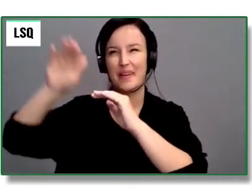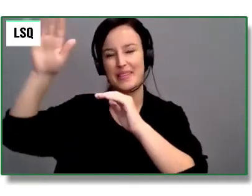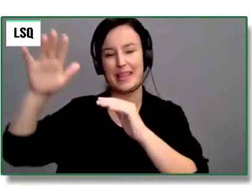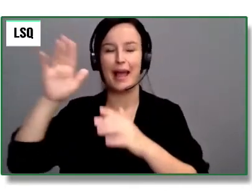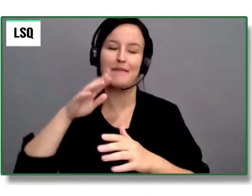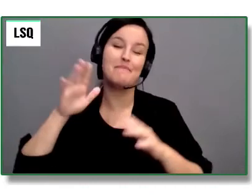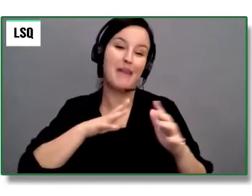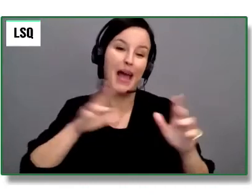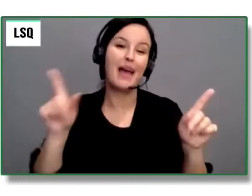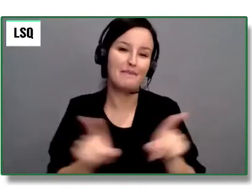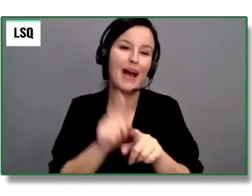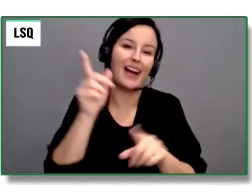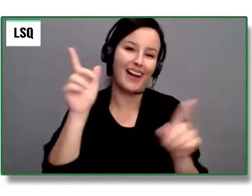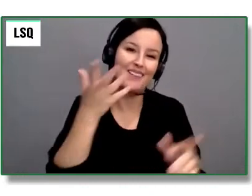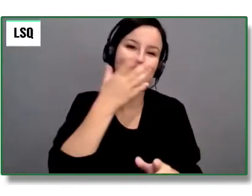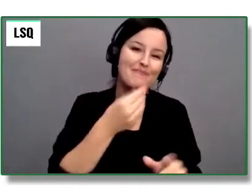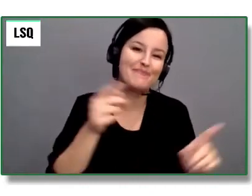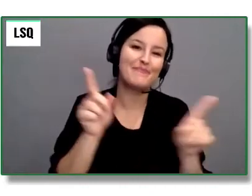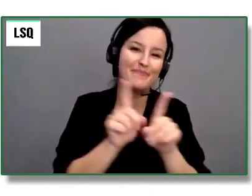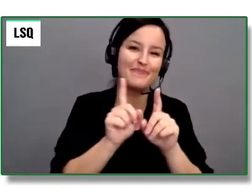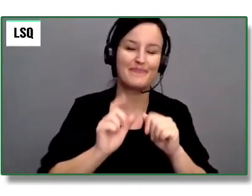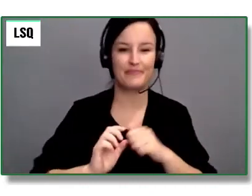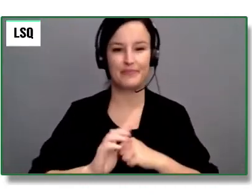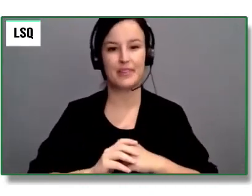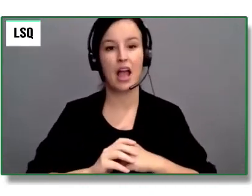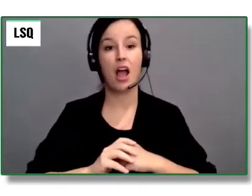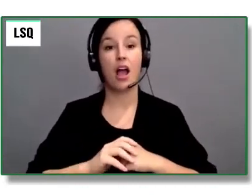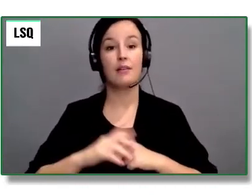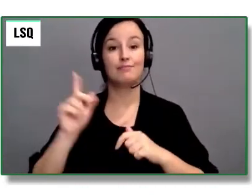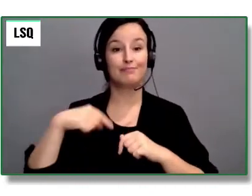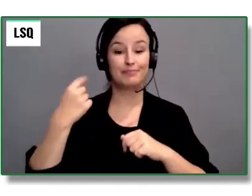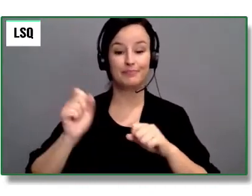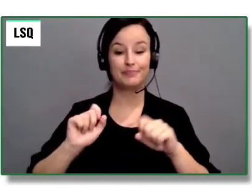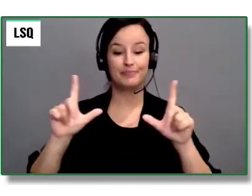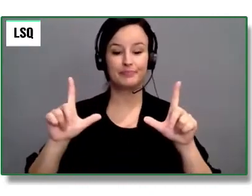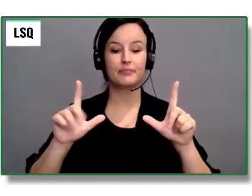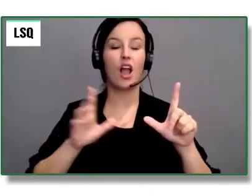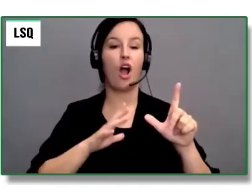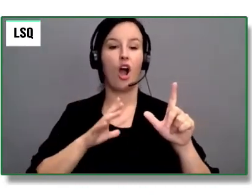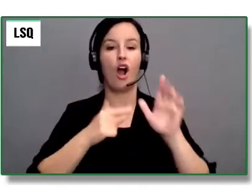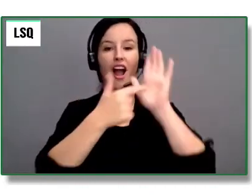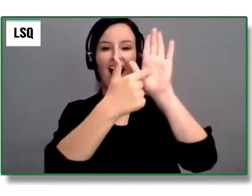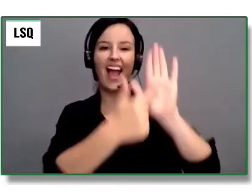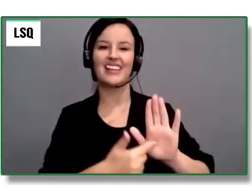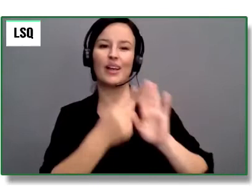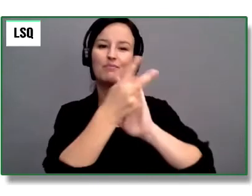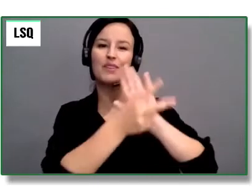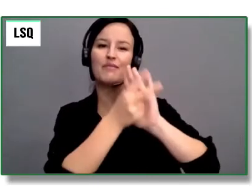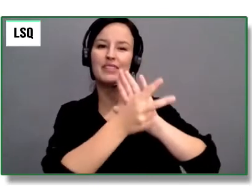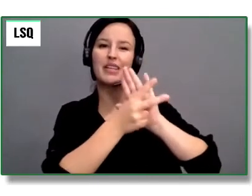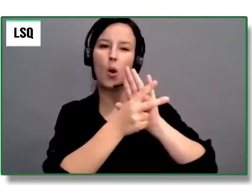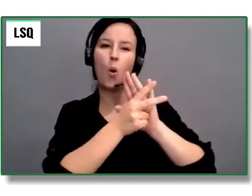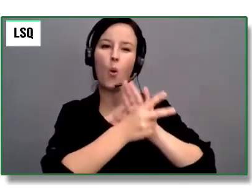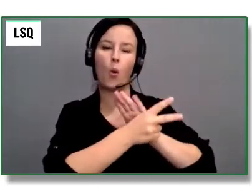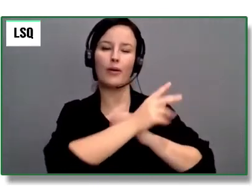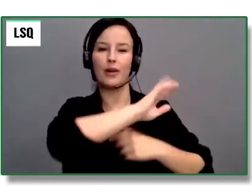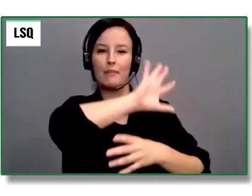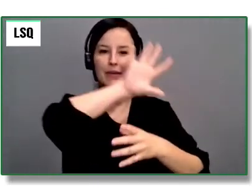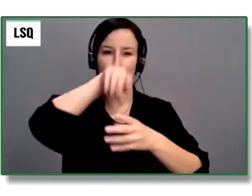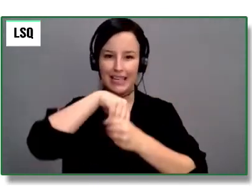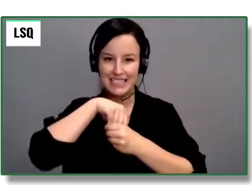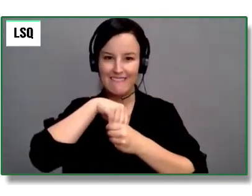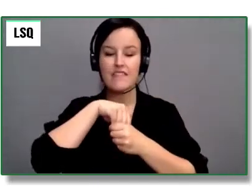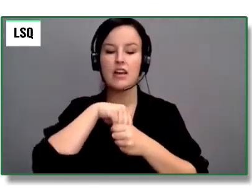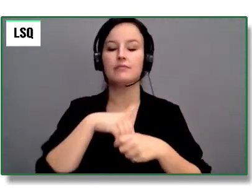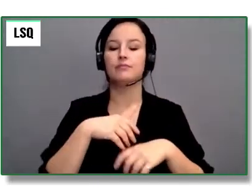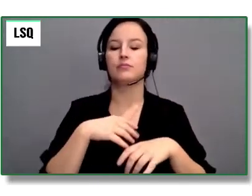belles. Ensuite, prochaine diapo, j'ai des exemples de vidéos immersives audio. J'ai des points ici sur